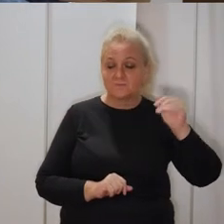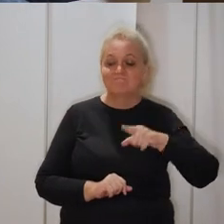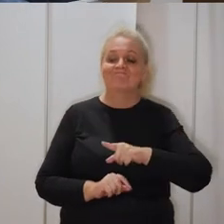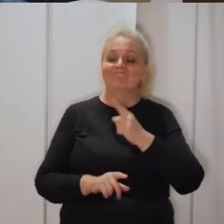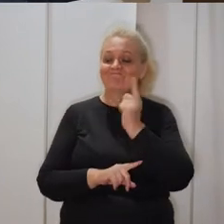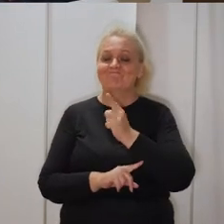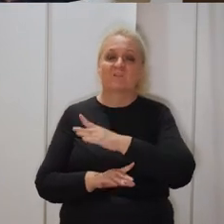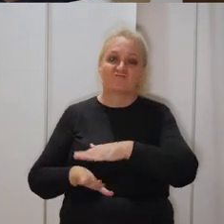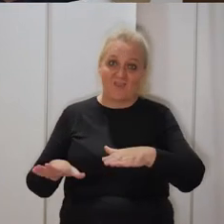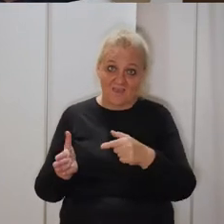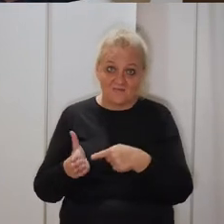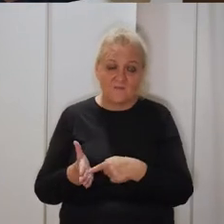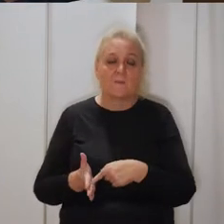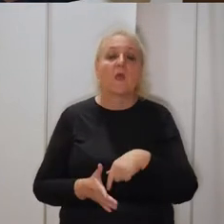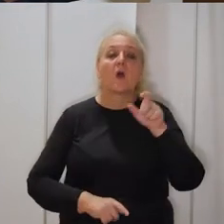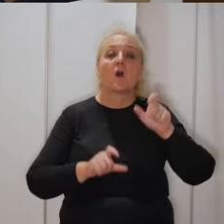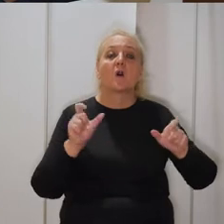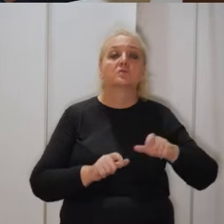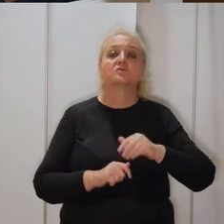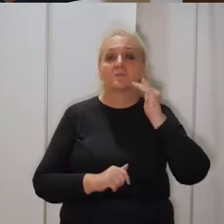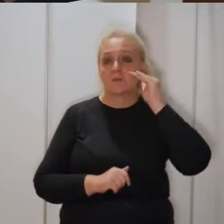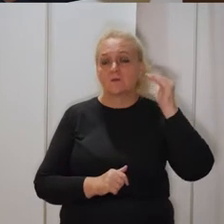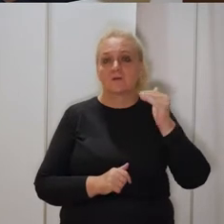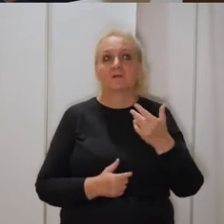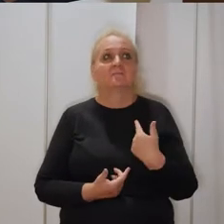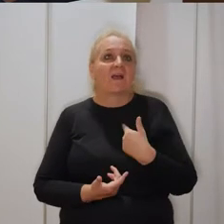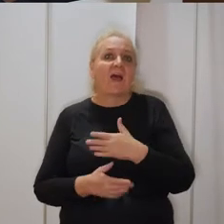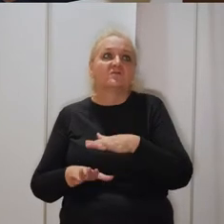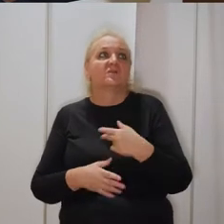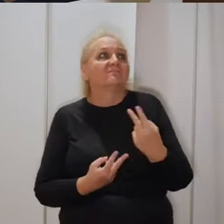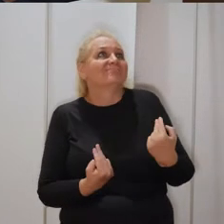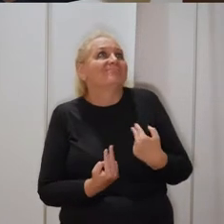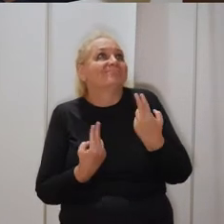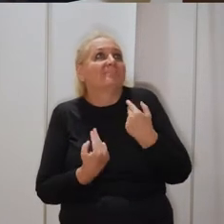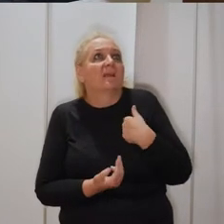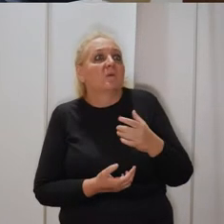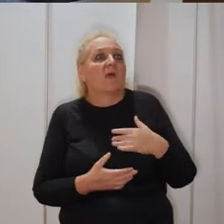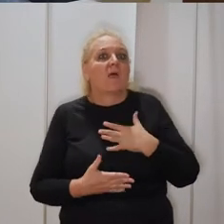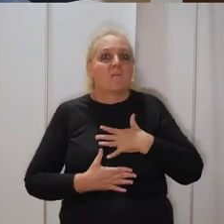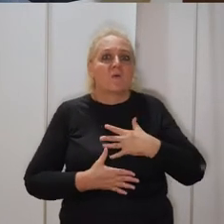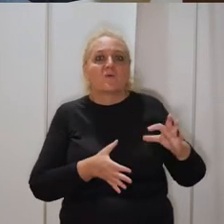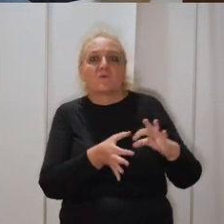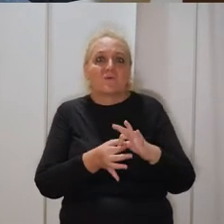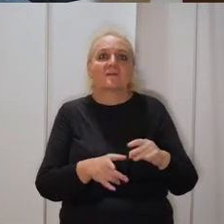dziećmi, czyli osobami, które od tych dorosłych są zależne finansowo i bardzo często emocjonalnie.